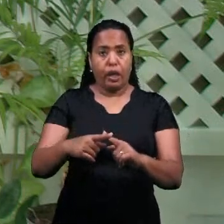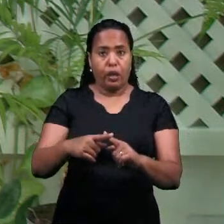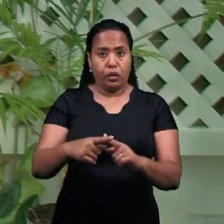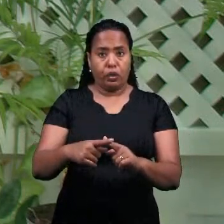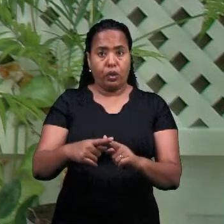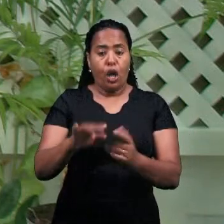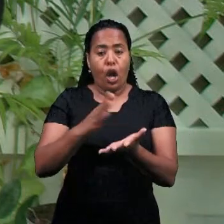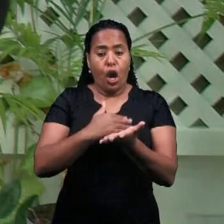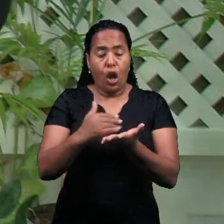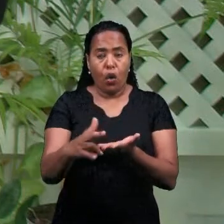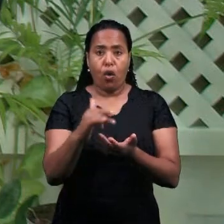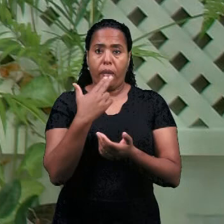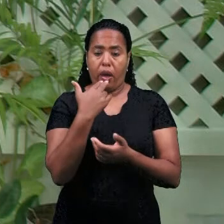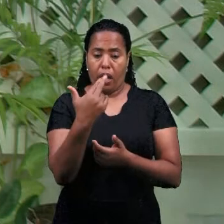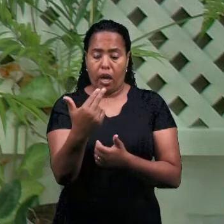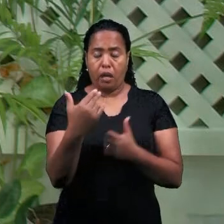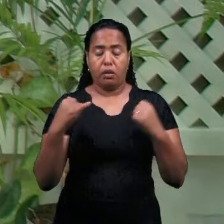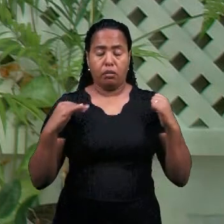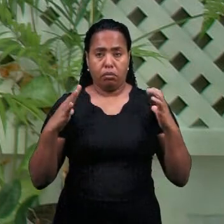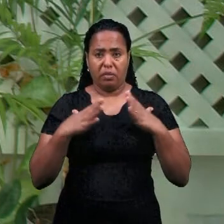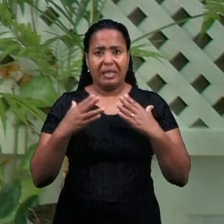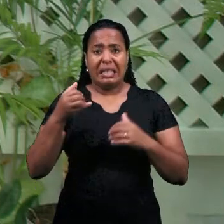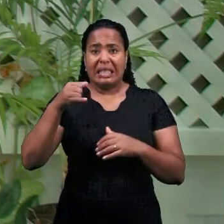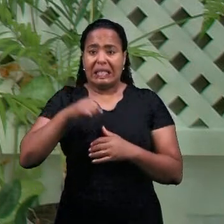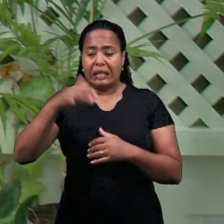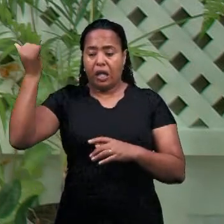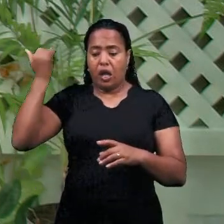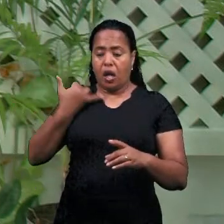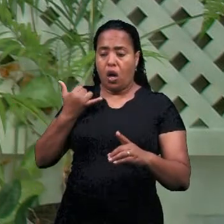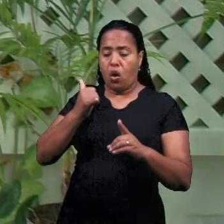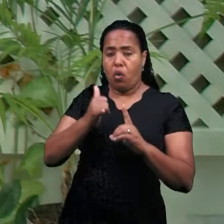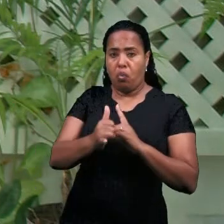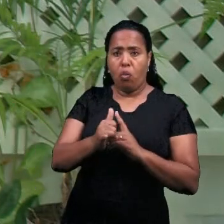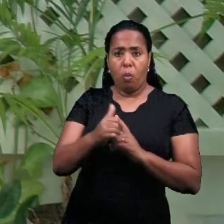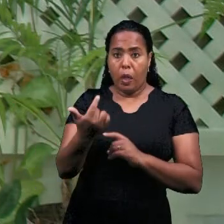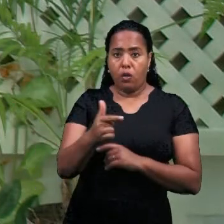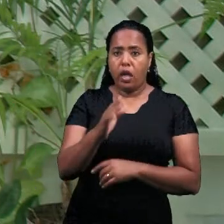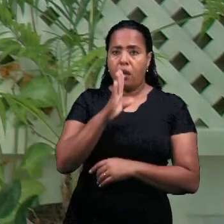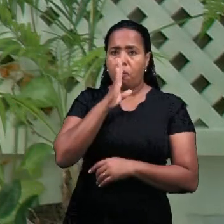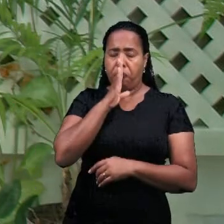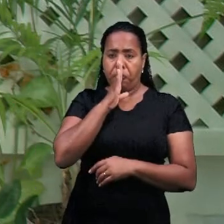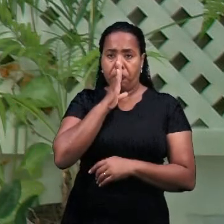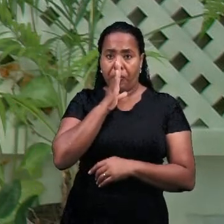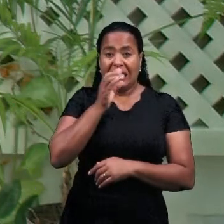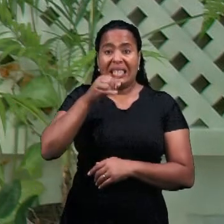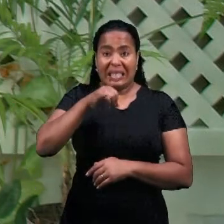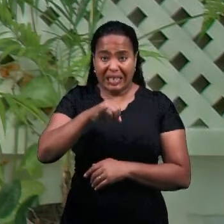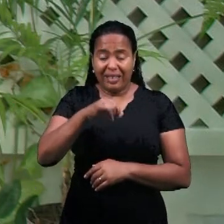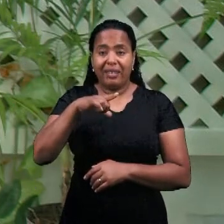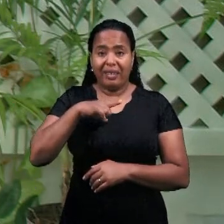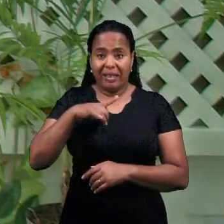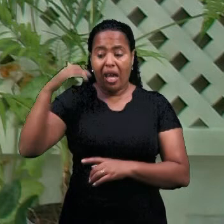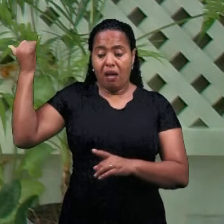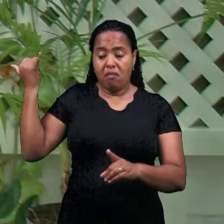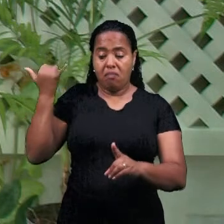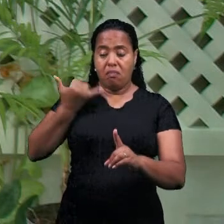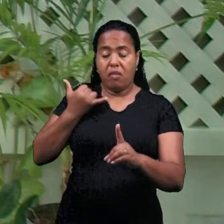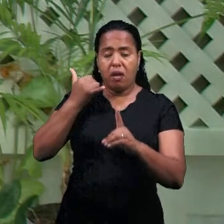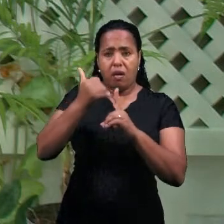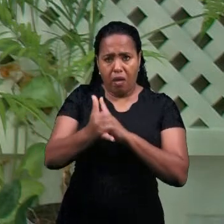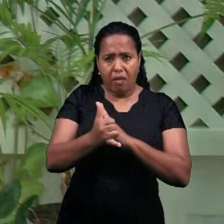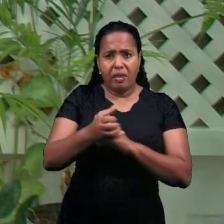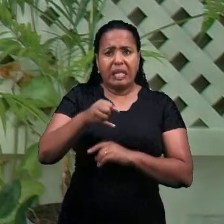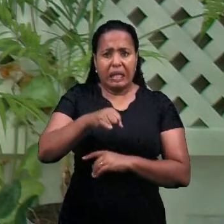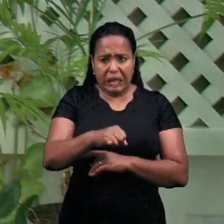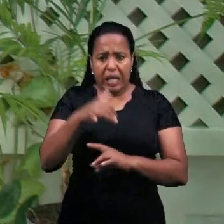langue. S'il n'a pas d'interprétation, donc qu'il s'arrête. Il y a l'interprétation, la langue prophétique,